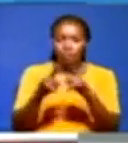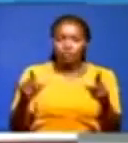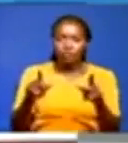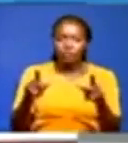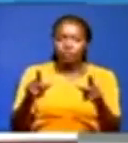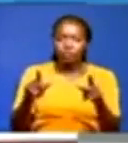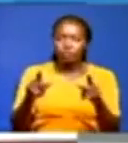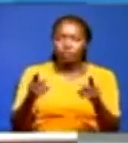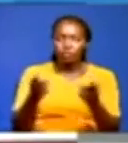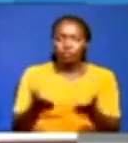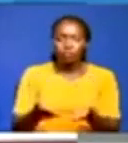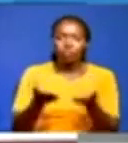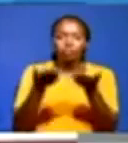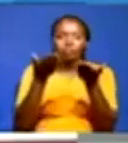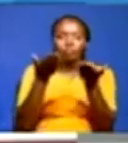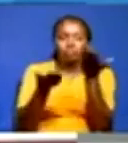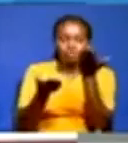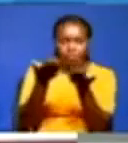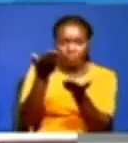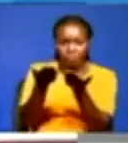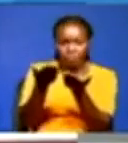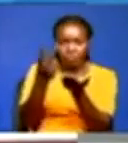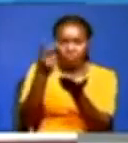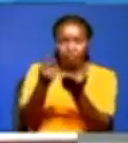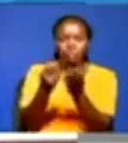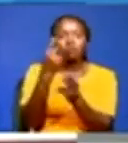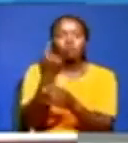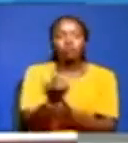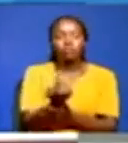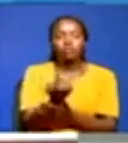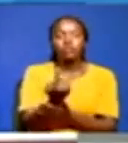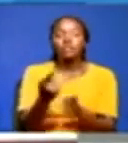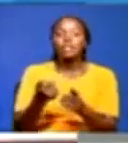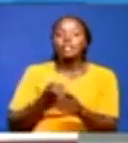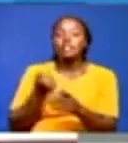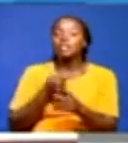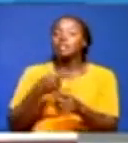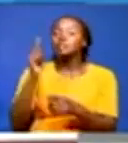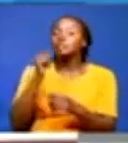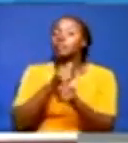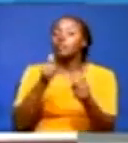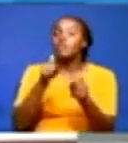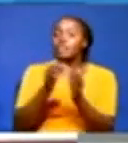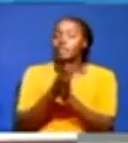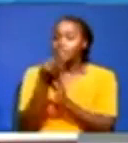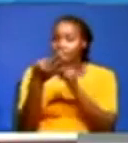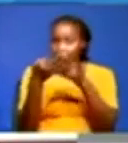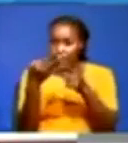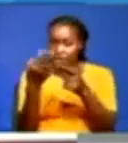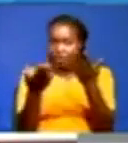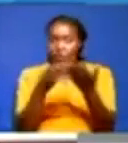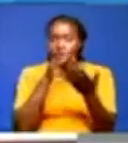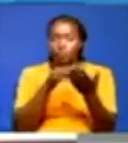matokeo yaliyoimarika ikilinganishwa na mwaka wa 2021, huku wasichana wakifanya vyema kwenye masomo matatu wakilinganishwa na vijana